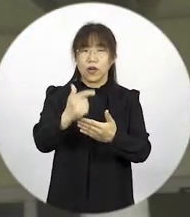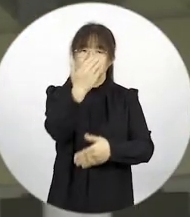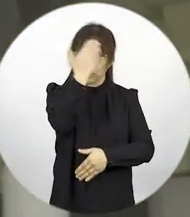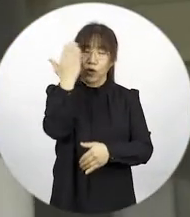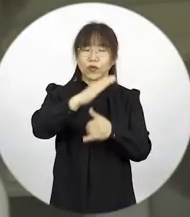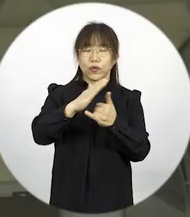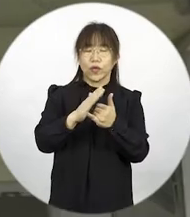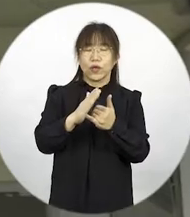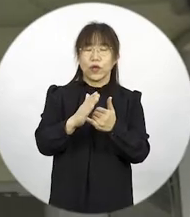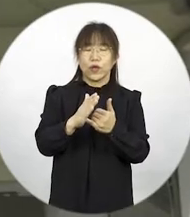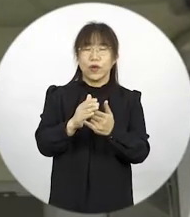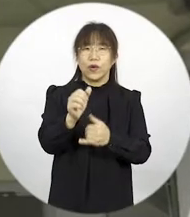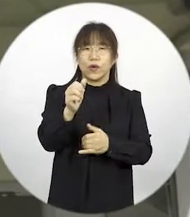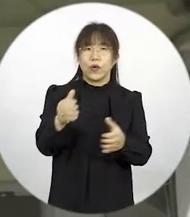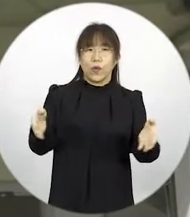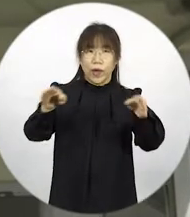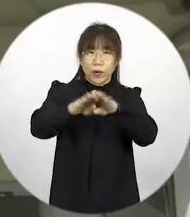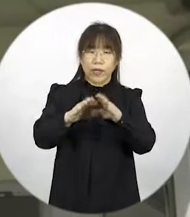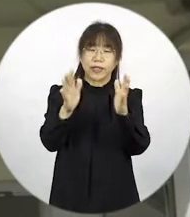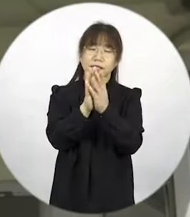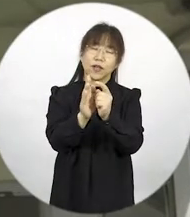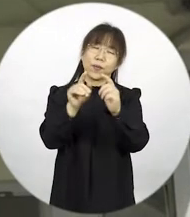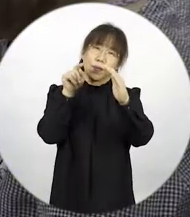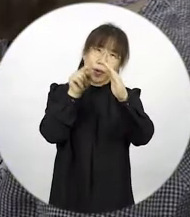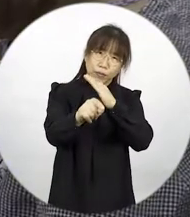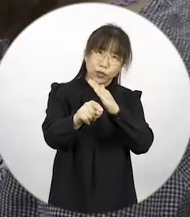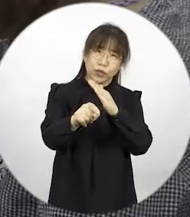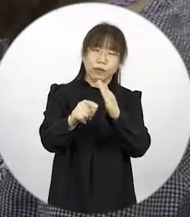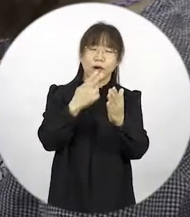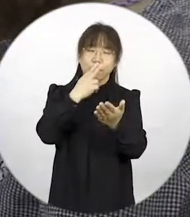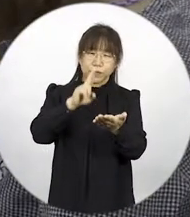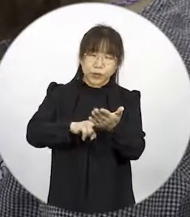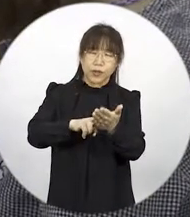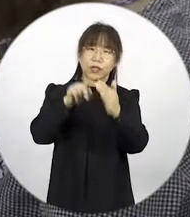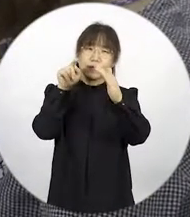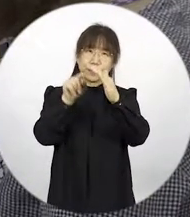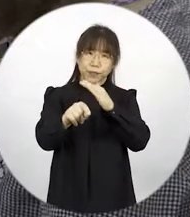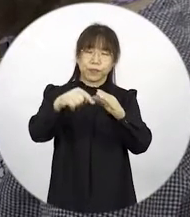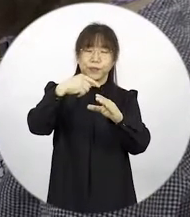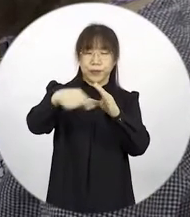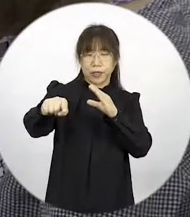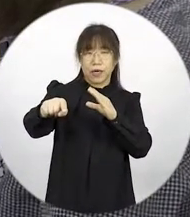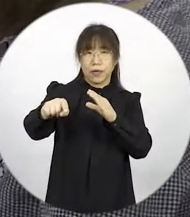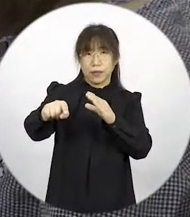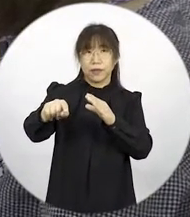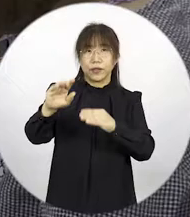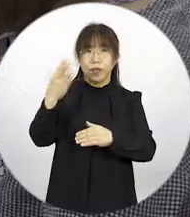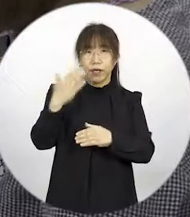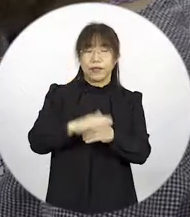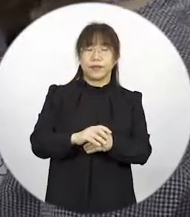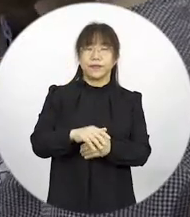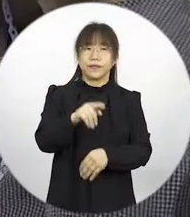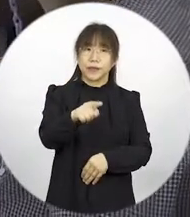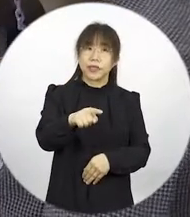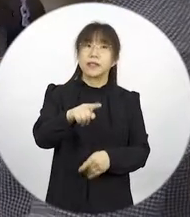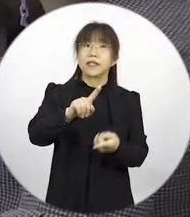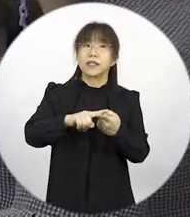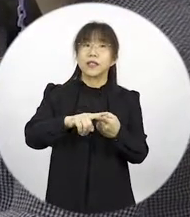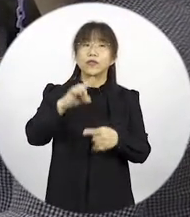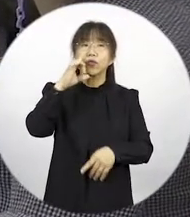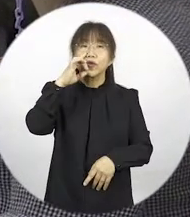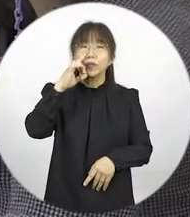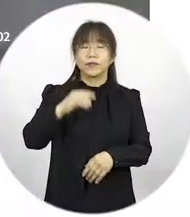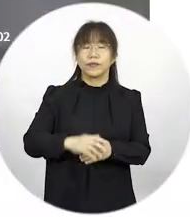강서청소년회관을 직접 방문하거나 우편 또는 전자우편으로 신청하면 됩니다. 아동참여 예산 제한 사업에 대한